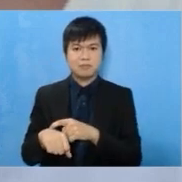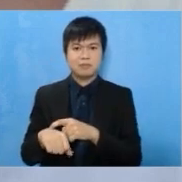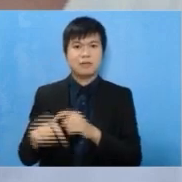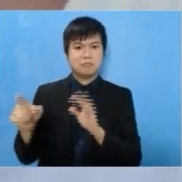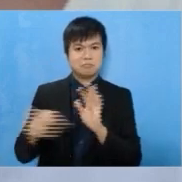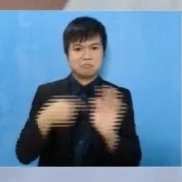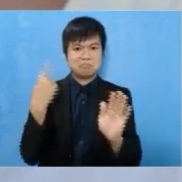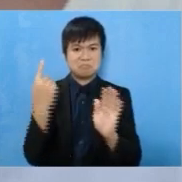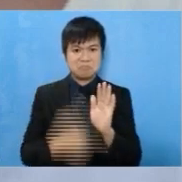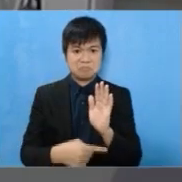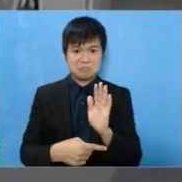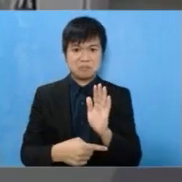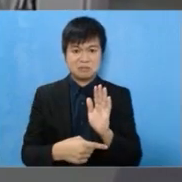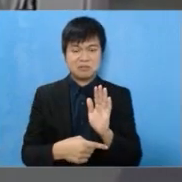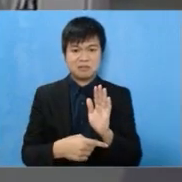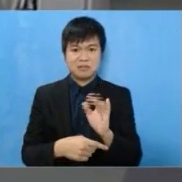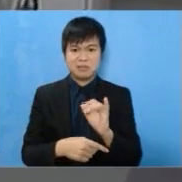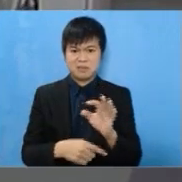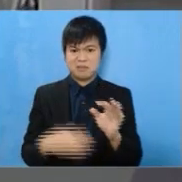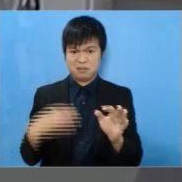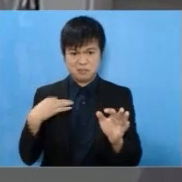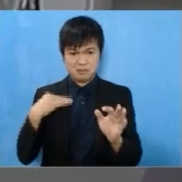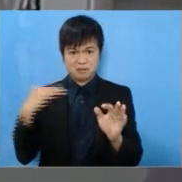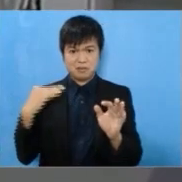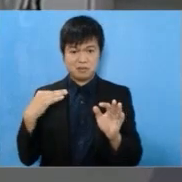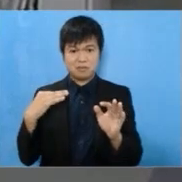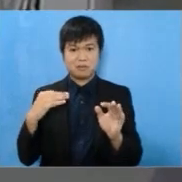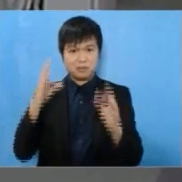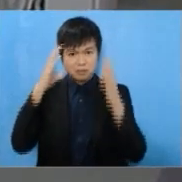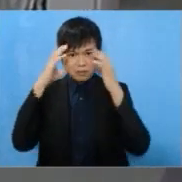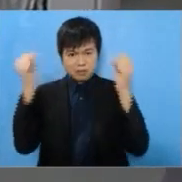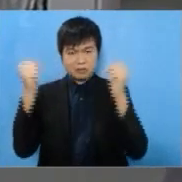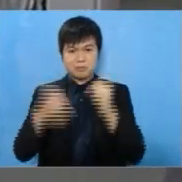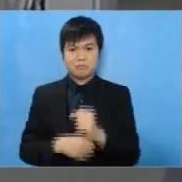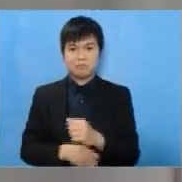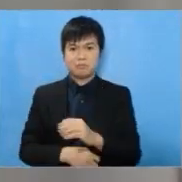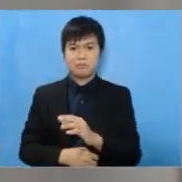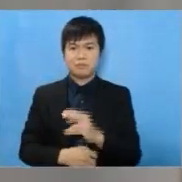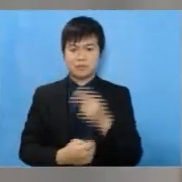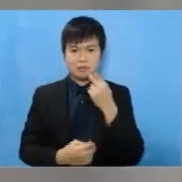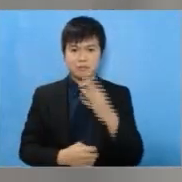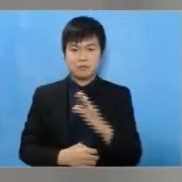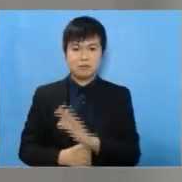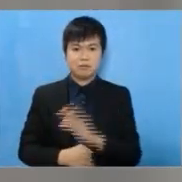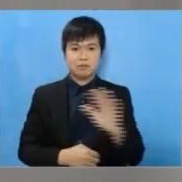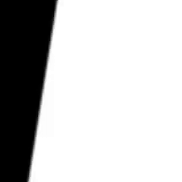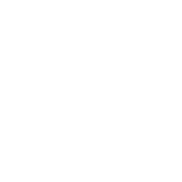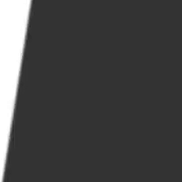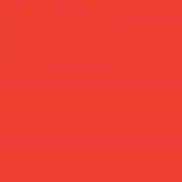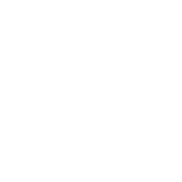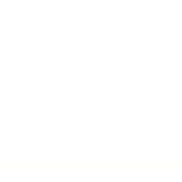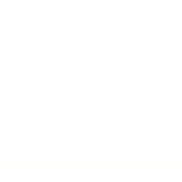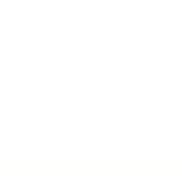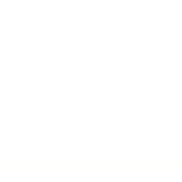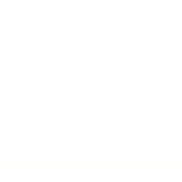na tumakbong pangulo. Nagbabalita mula sa frontline, Gem Avanceña, News 5.